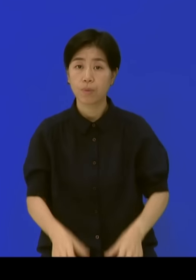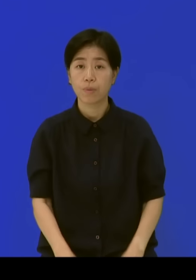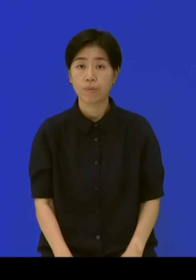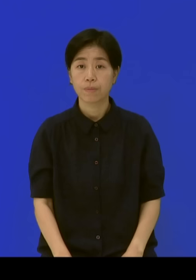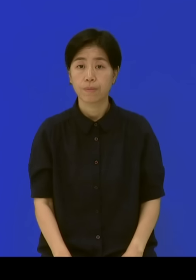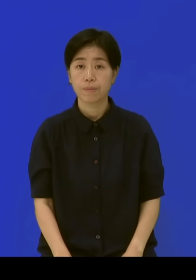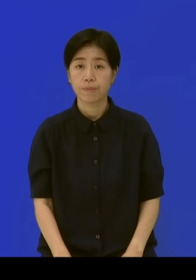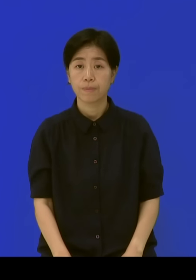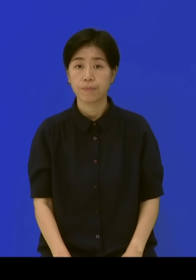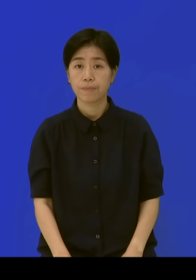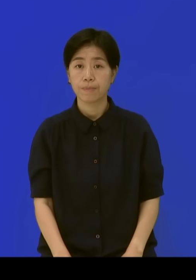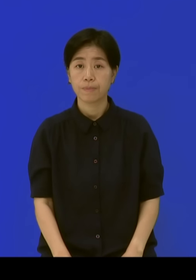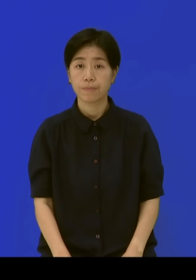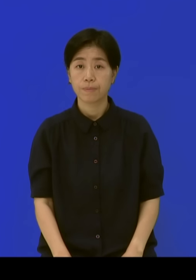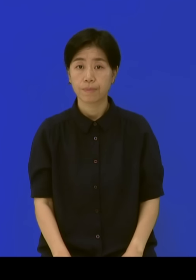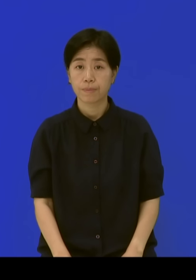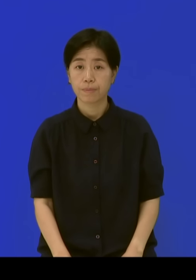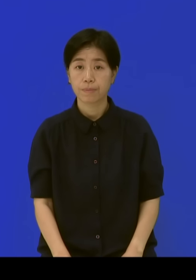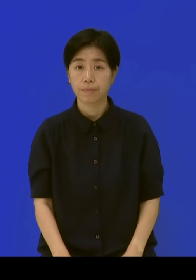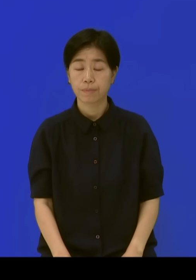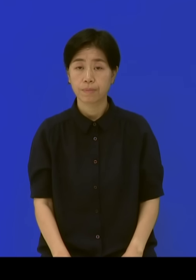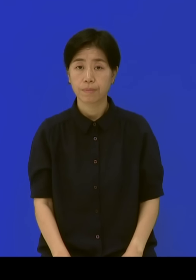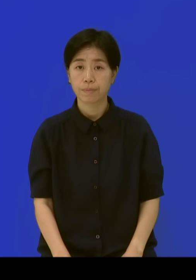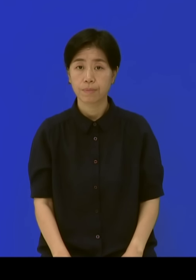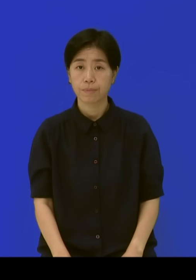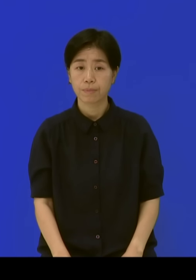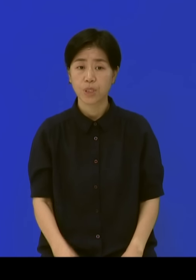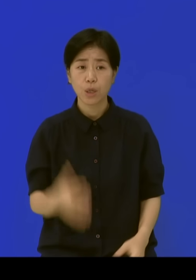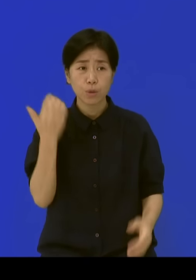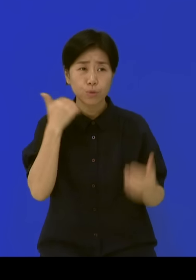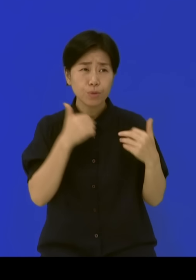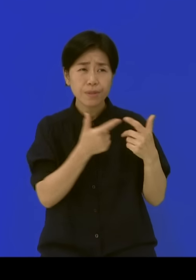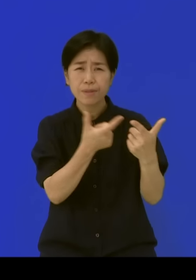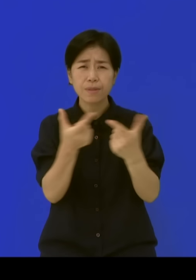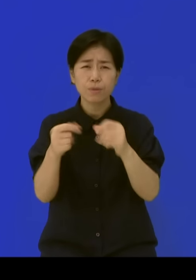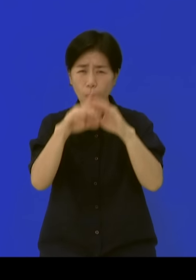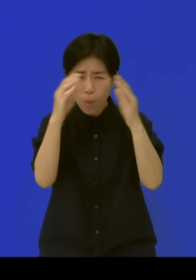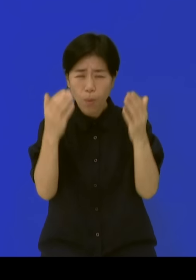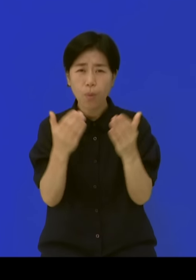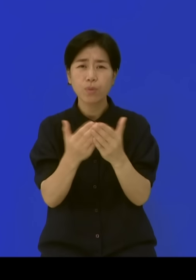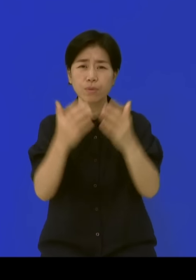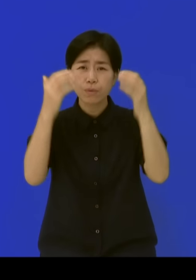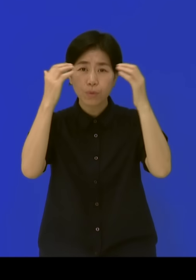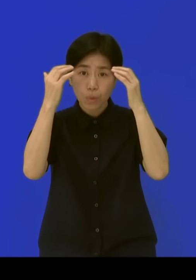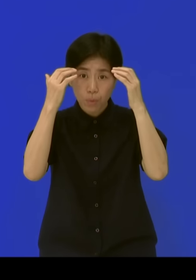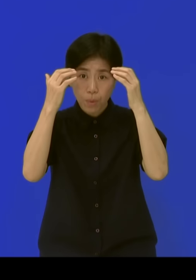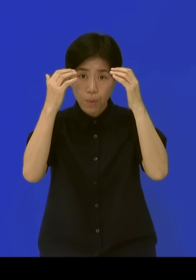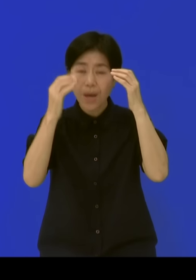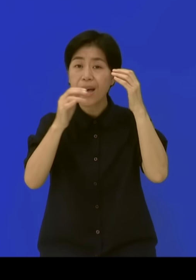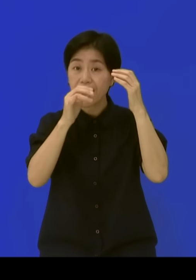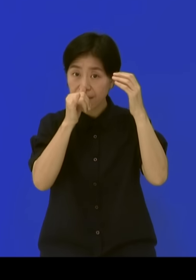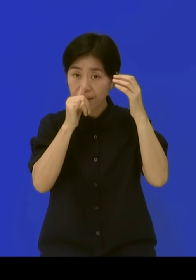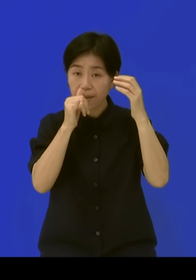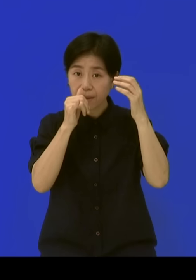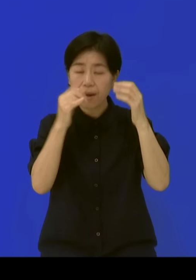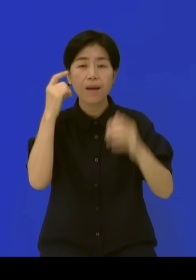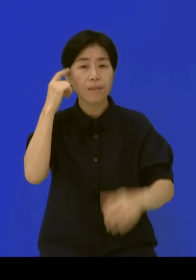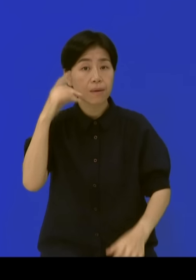이제 방금 말씀하신 것처럼 누구나 아플 수 있다는 것들에서 출발합니다. 네.